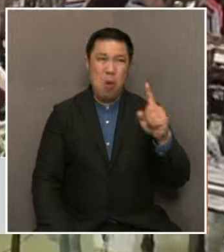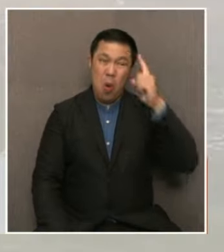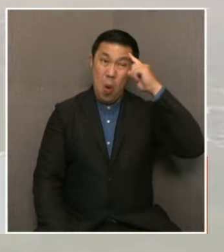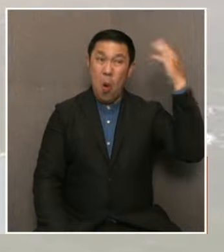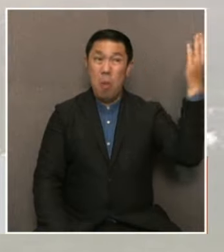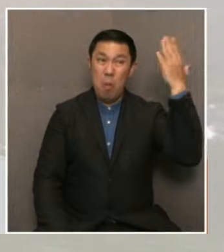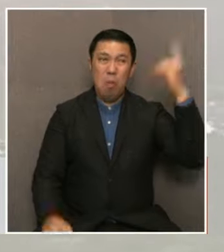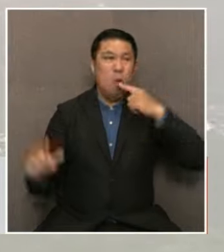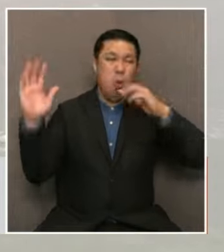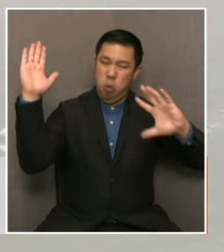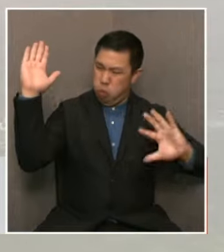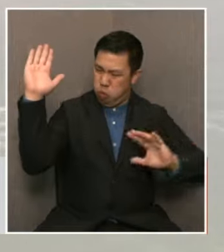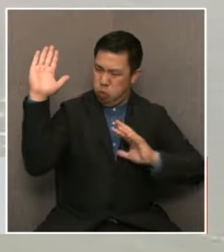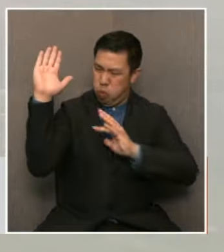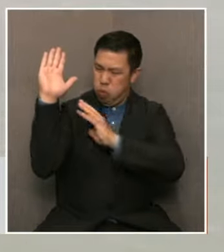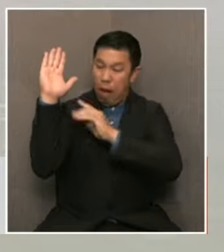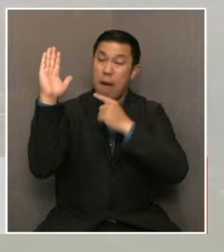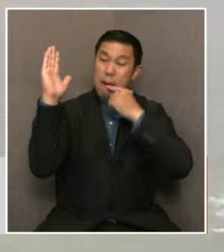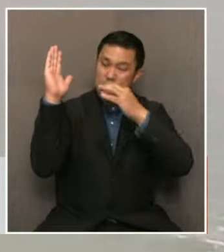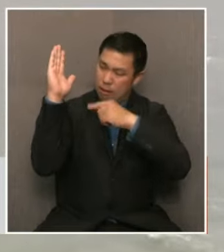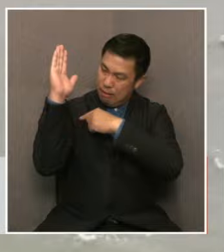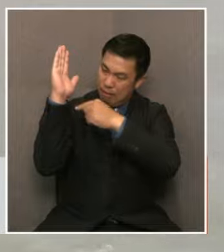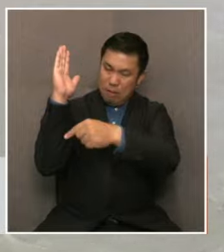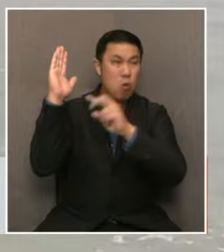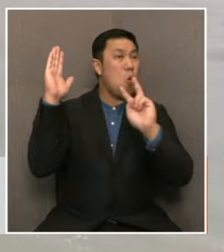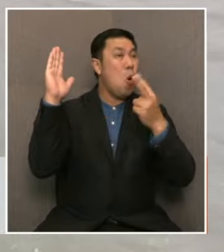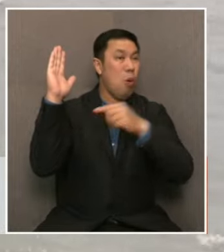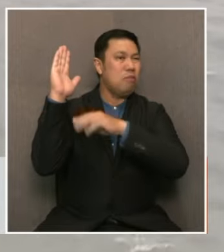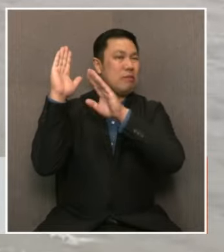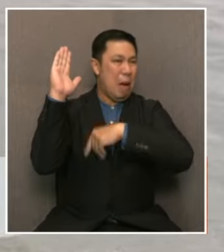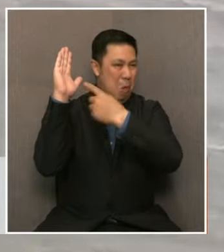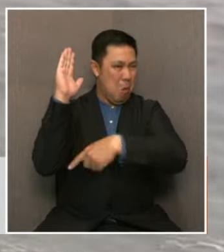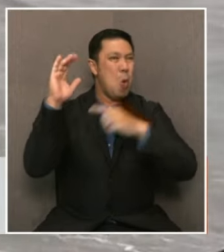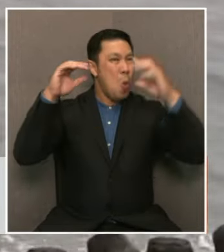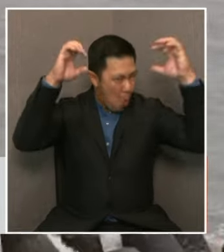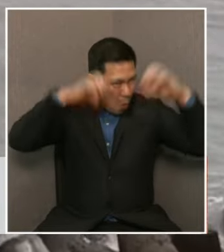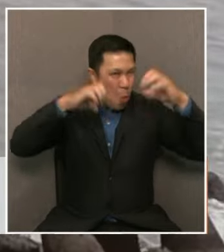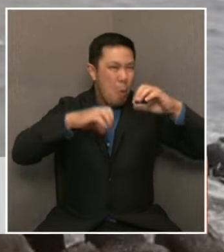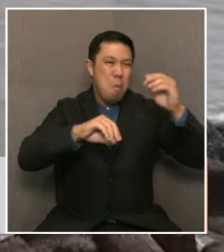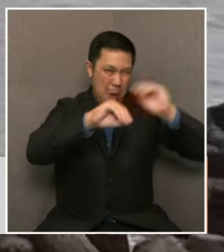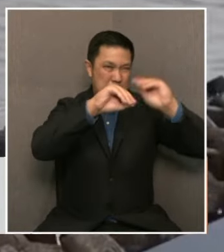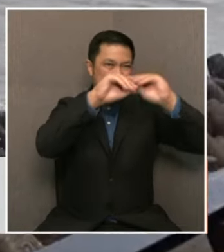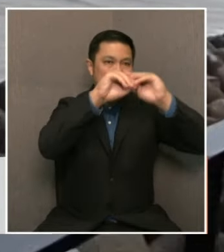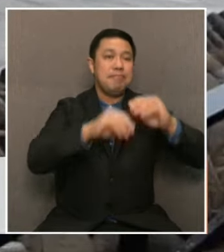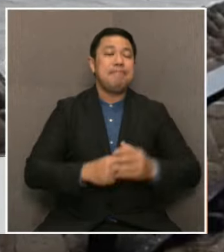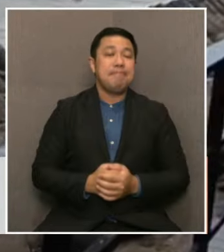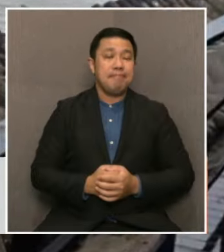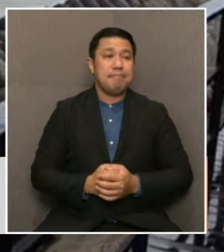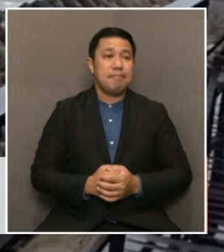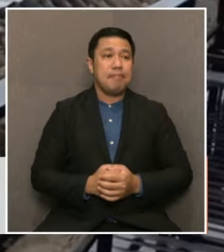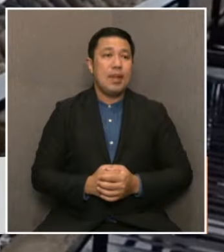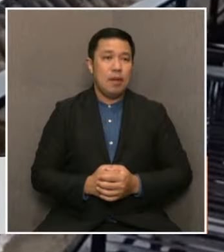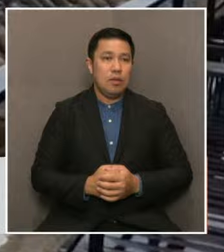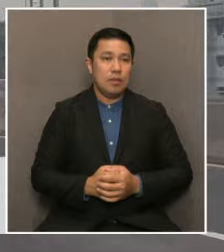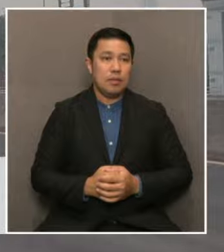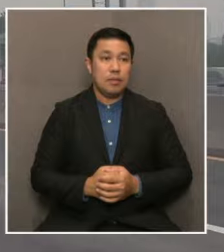คลุมอ่าวไทยภาคใต้และทะเลอันดามันทำให้ภาคใต้มีฝนเพิ่มขึ้นอีกค่ะ และจากพายุฤดูร้อนที่เกิด